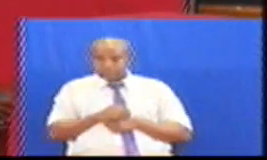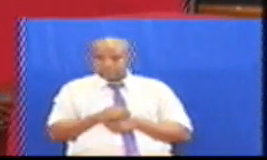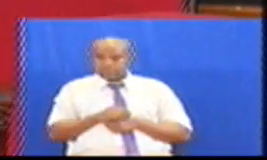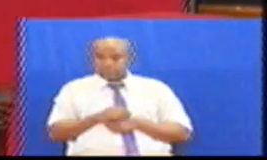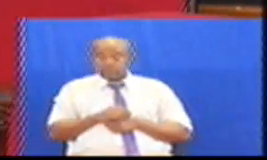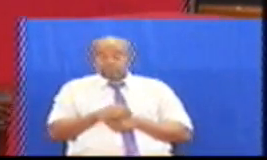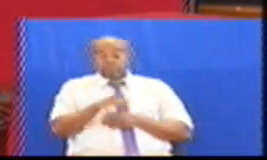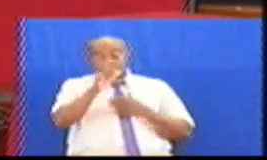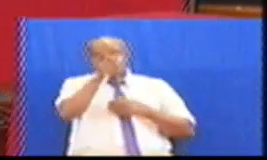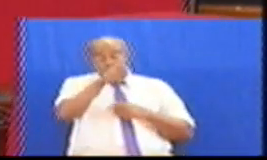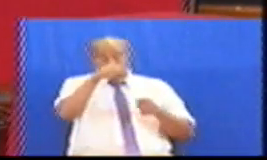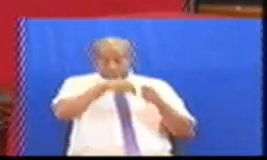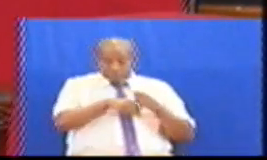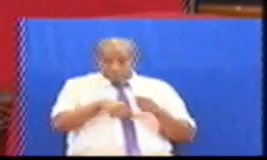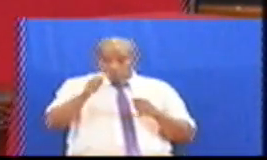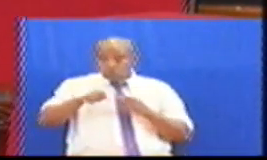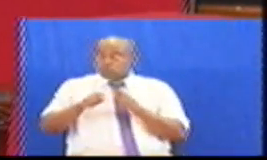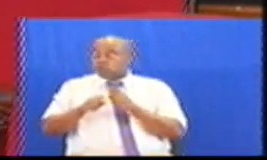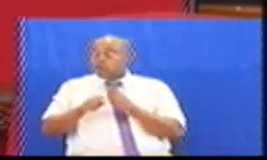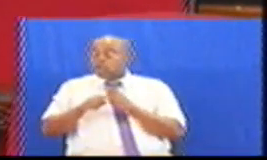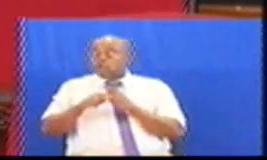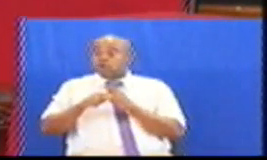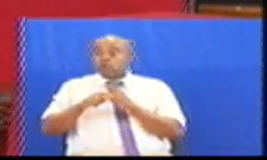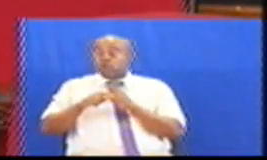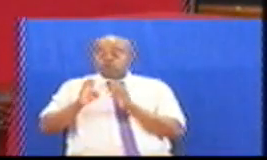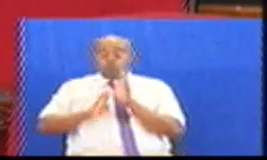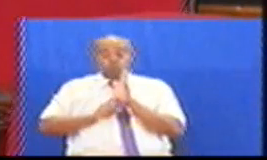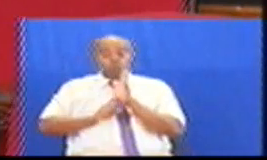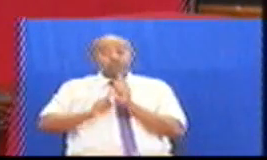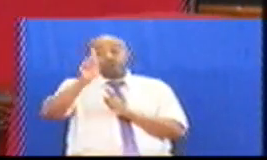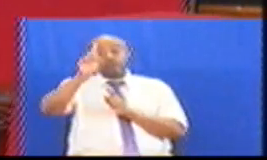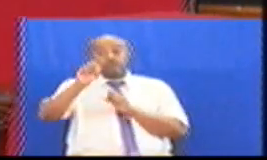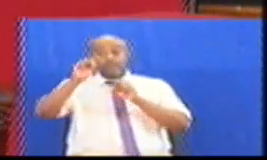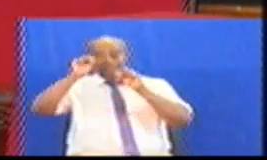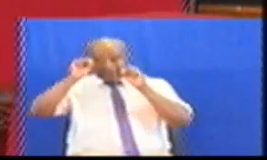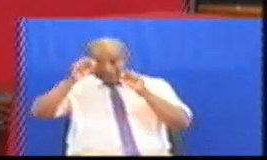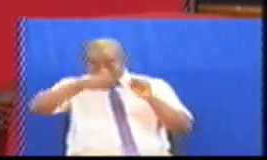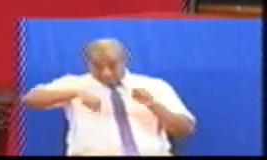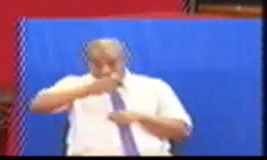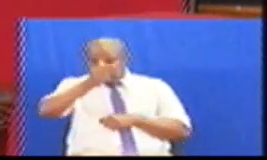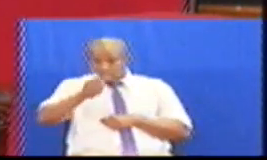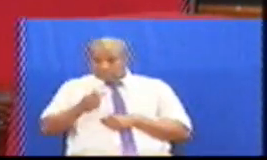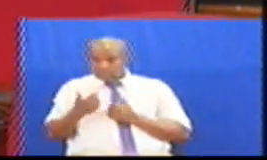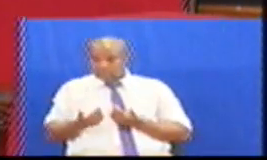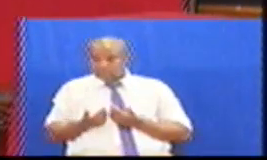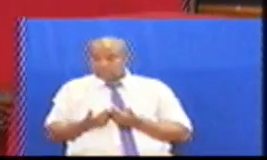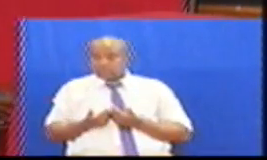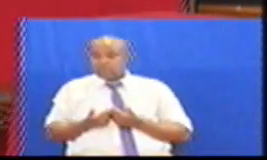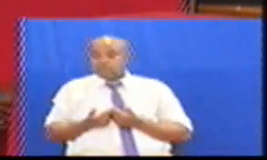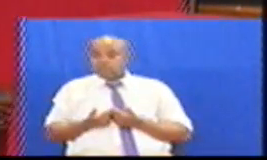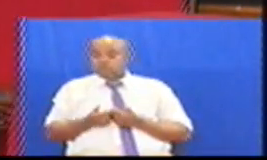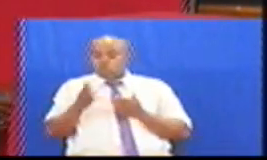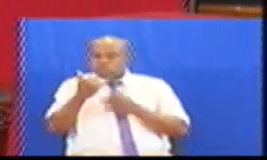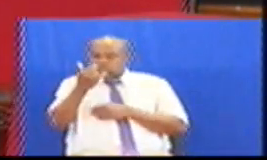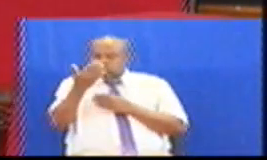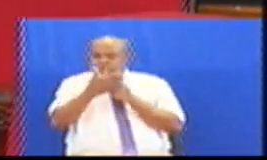chini na wa juu na wakati kuhakikisha kwamba na sisi hapa Tanzania tutatafsiri hiyo afueni iliyotolewa na nchi tajiri kwa mataifa